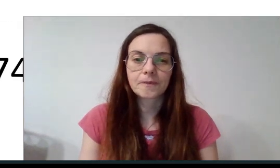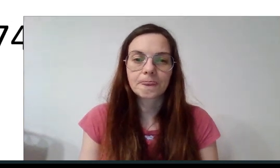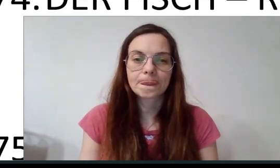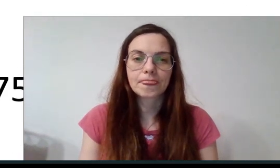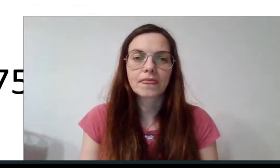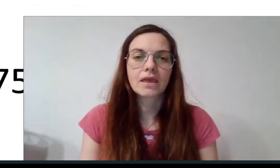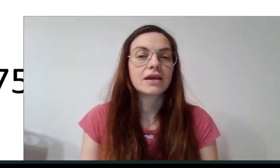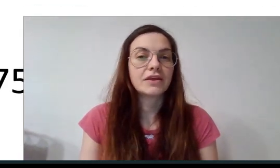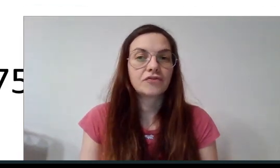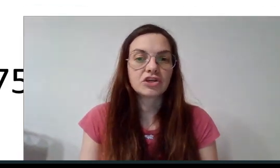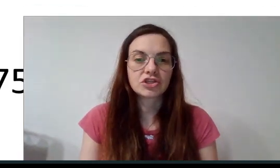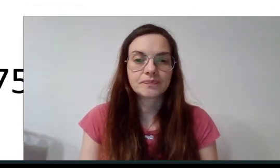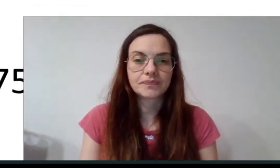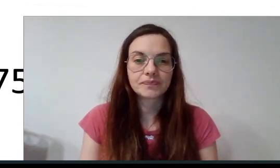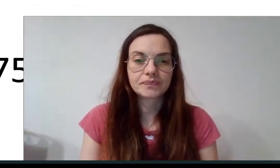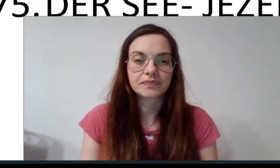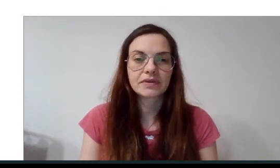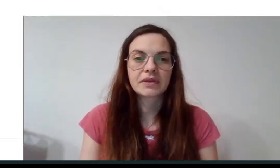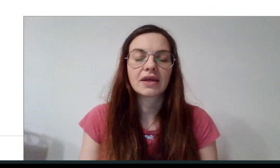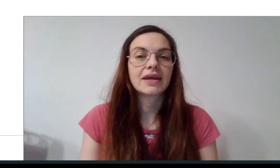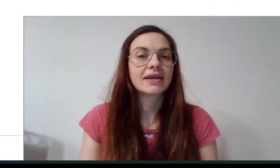Fisch. Der See.